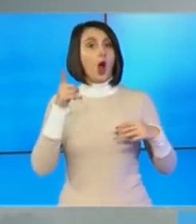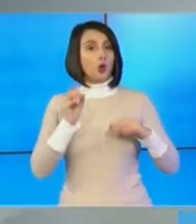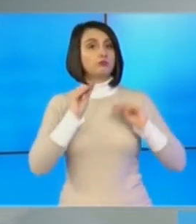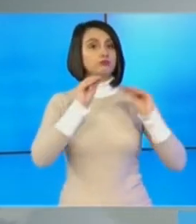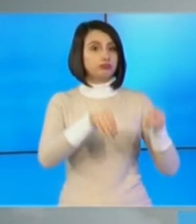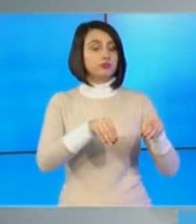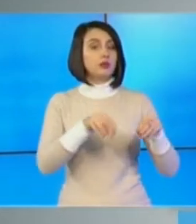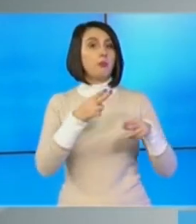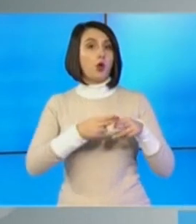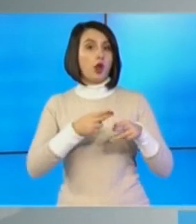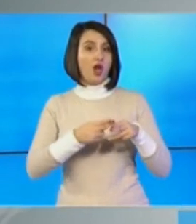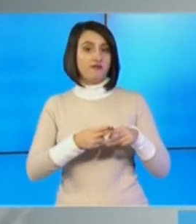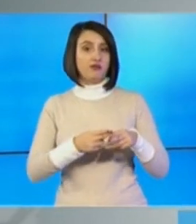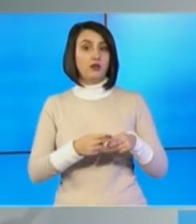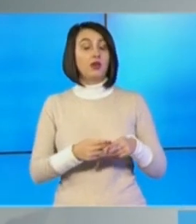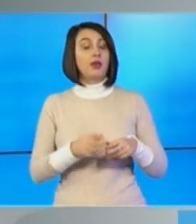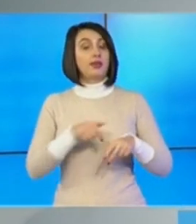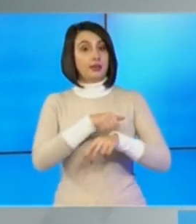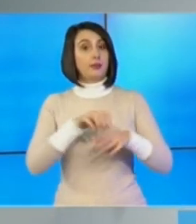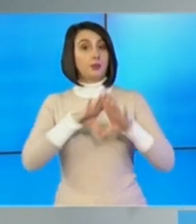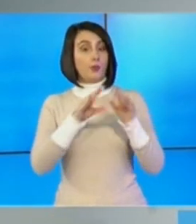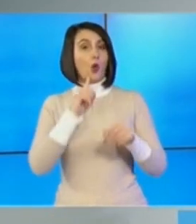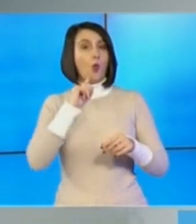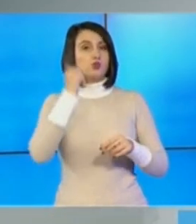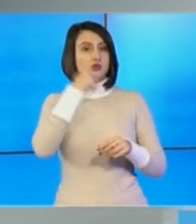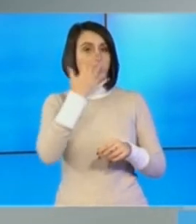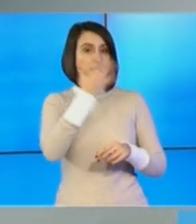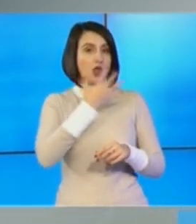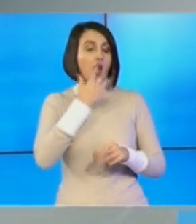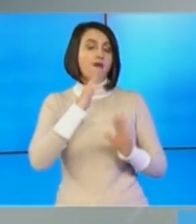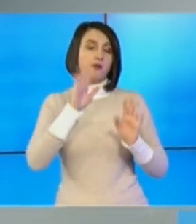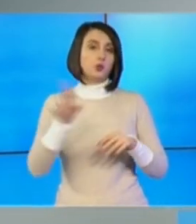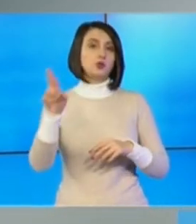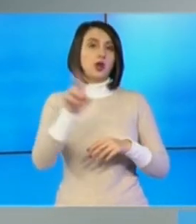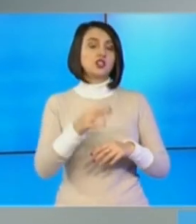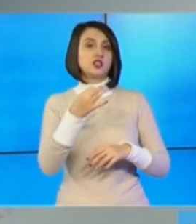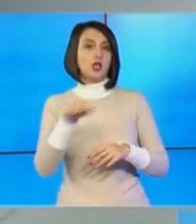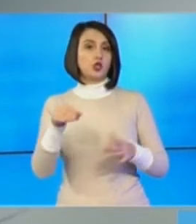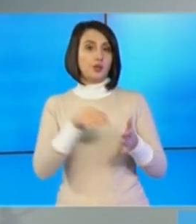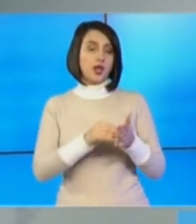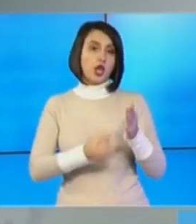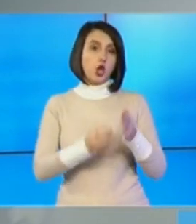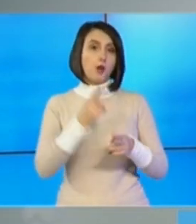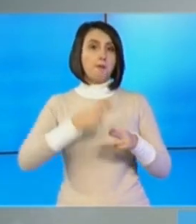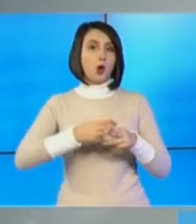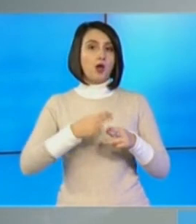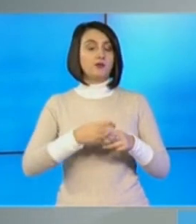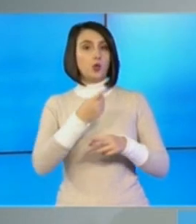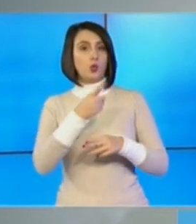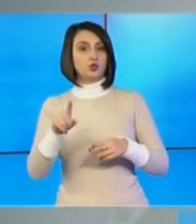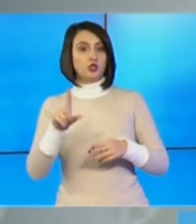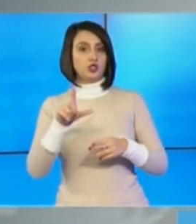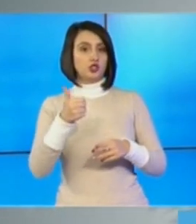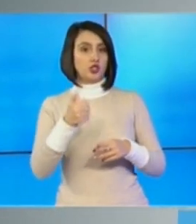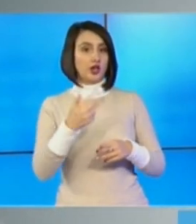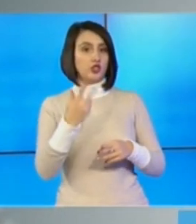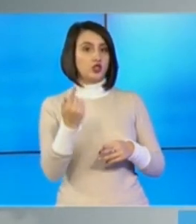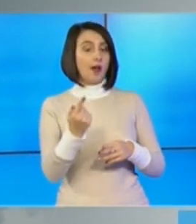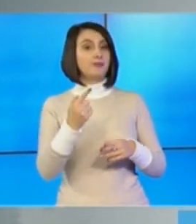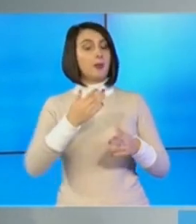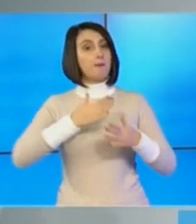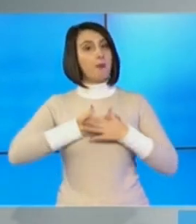pacienții. Între timp, România a mai trecut printr-o zi neagră. Am avut iarăși peste 10.000 de noi infectări, 167 de